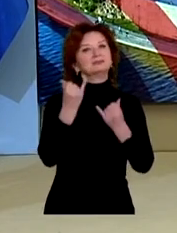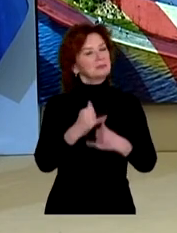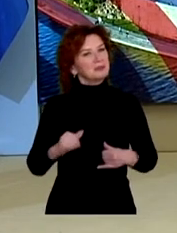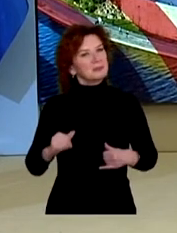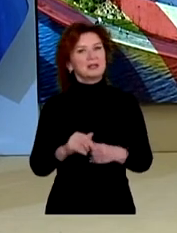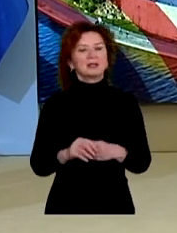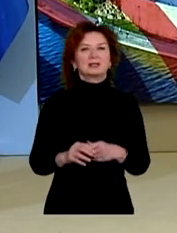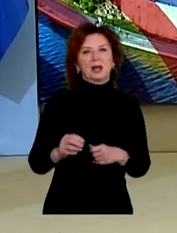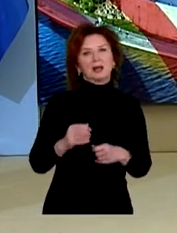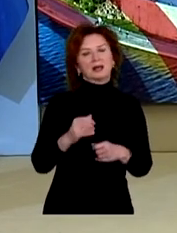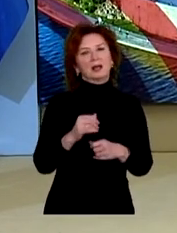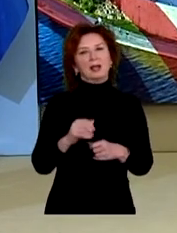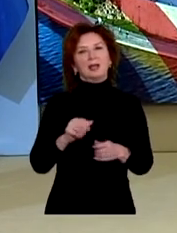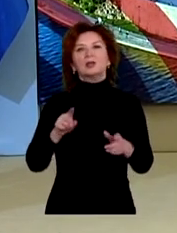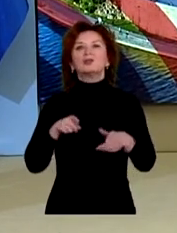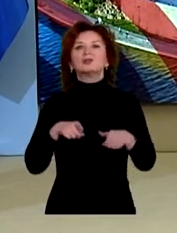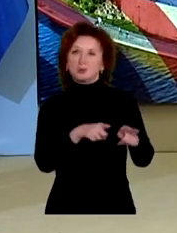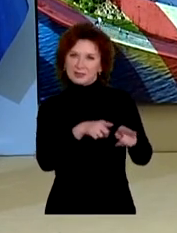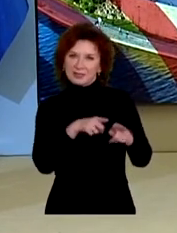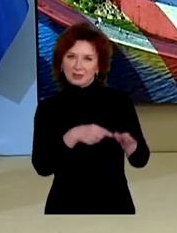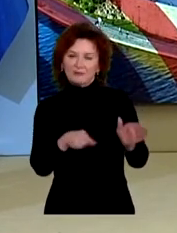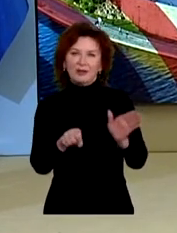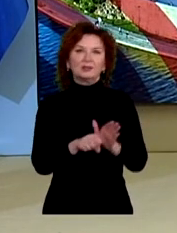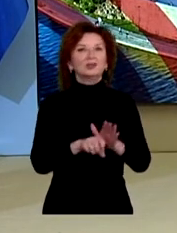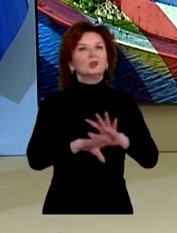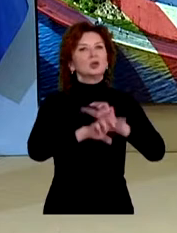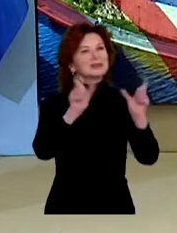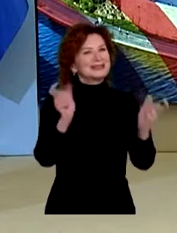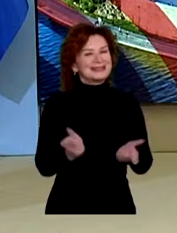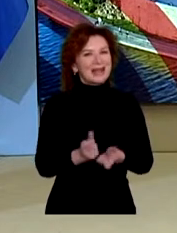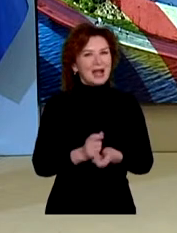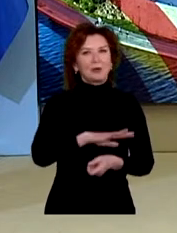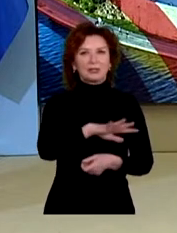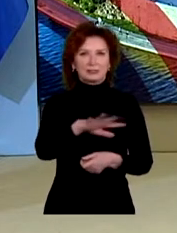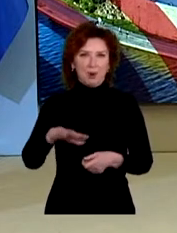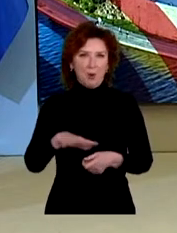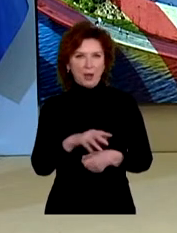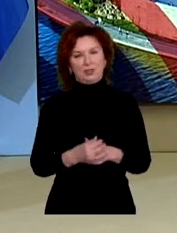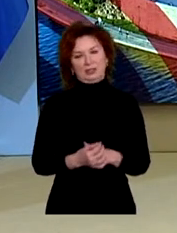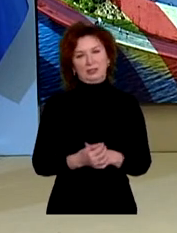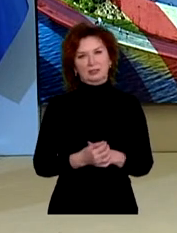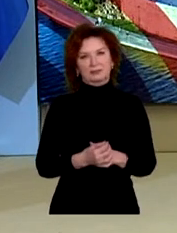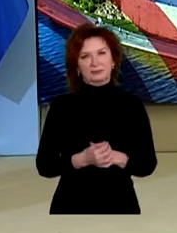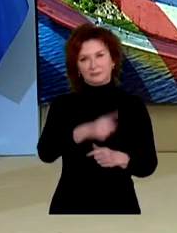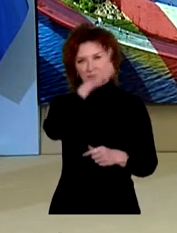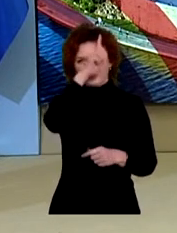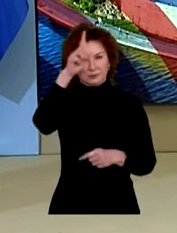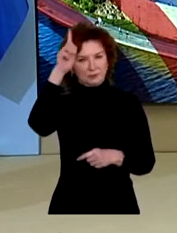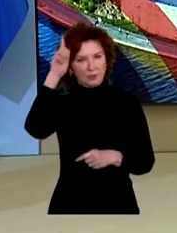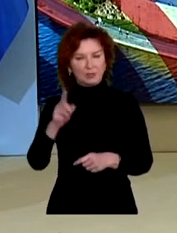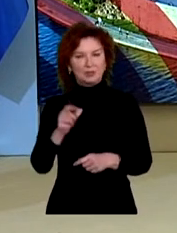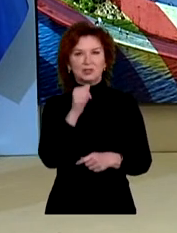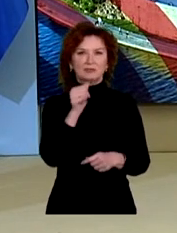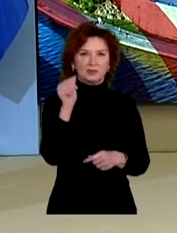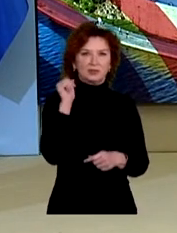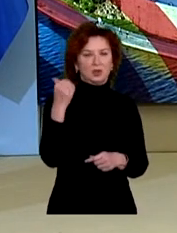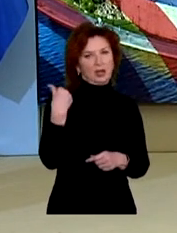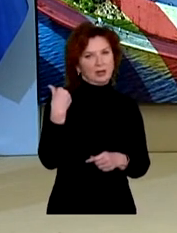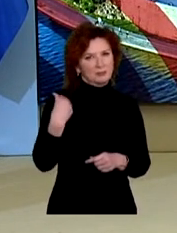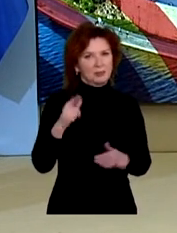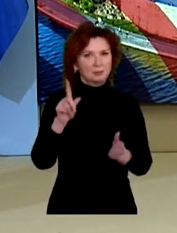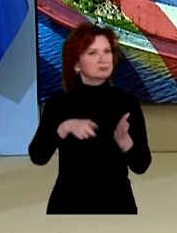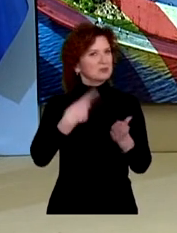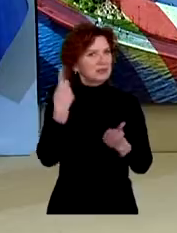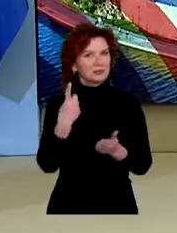obchodzone na najwyższym szczeblu. W ramach tych obchodów został zaprezentowany, wczoraj miał premierę, specjalny spot obecny we